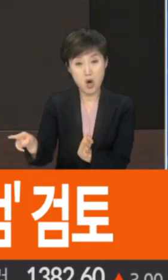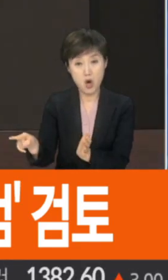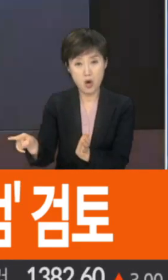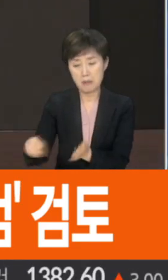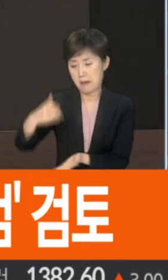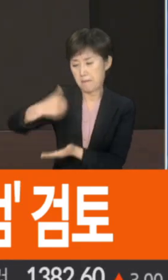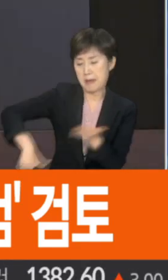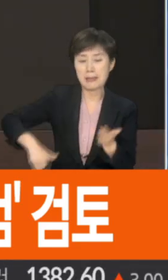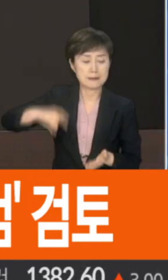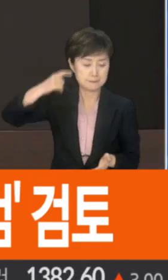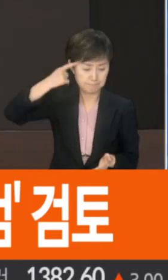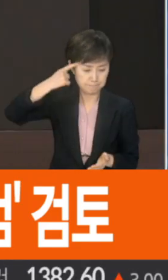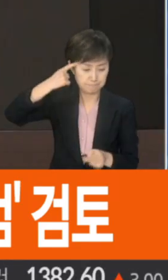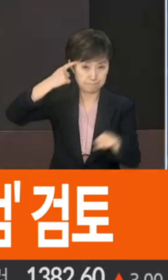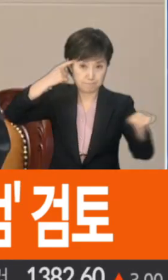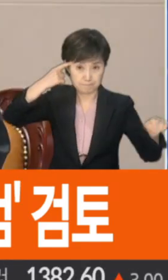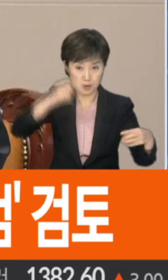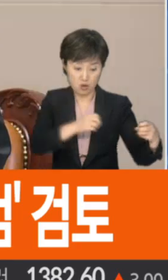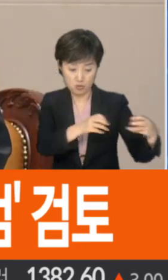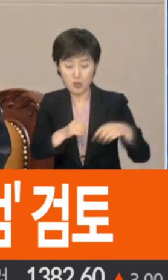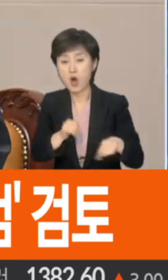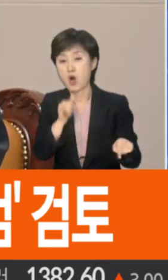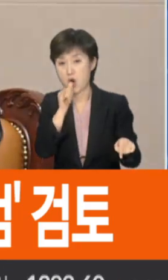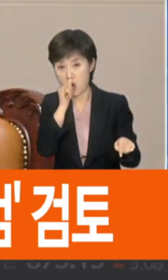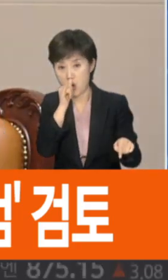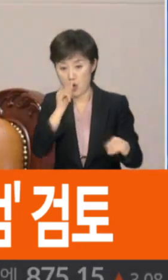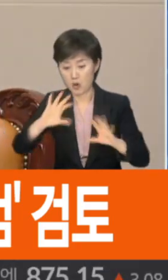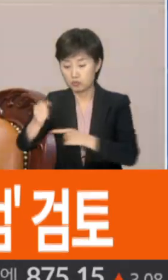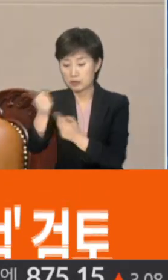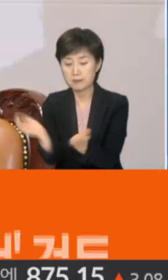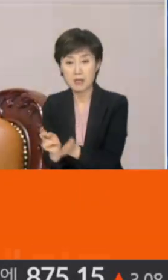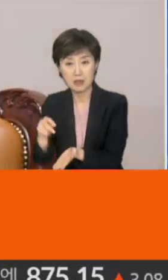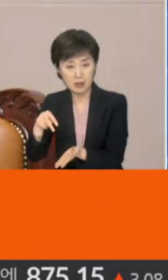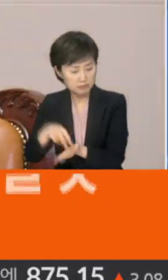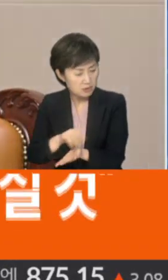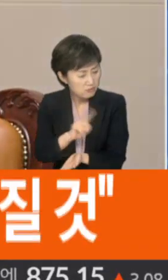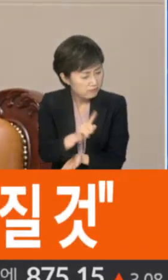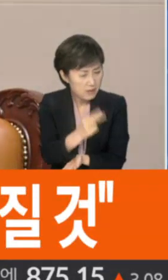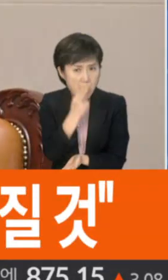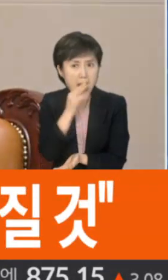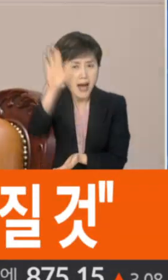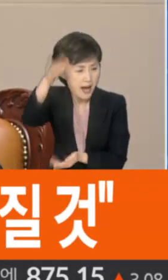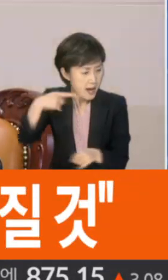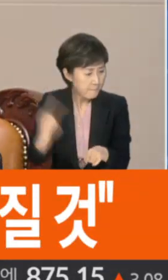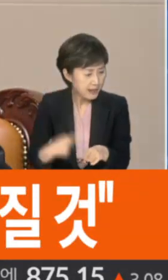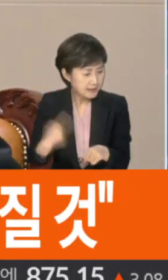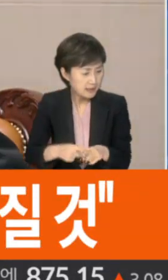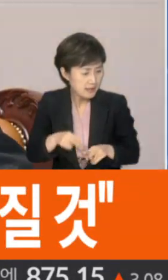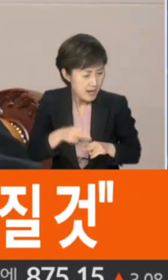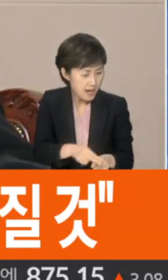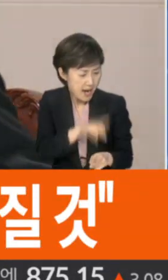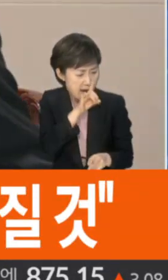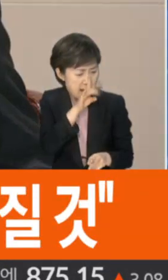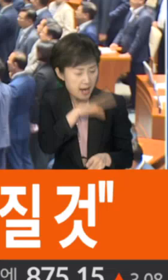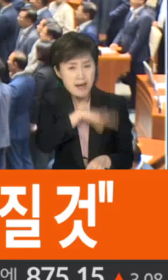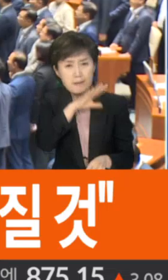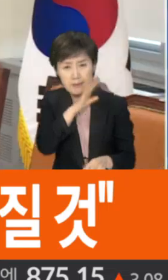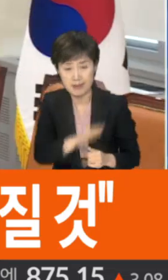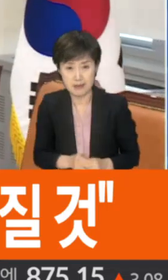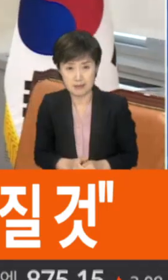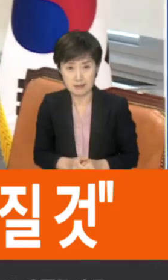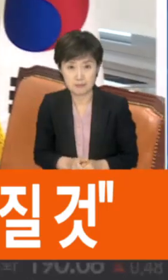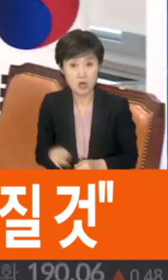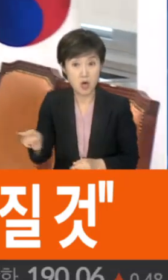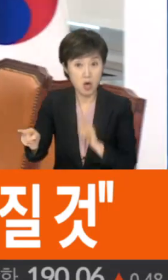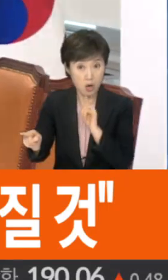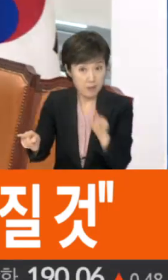추천권을 배제하는 방안이 거론됐는데요. 이에 국민의힘은 나치식 일당 독재라며 반발을 이어가고 있습니다.